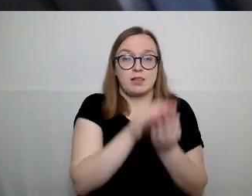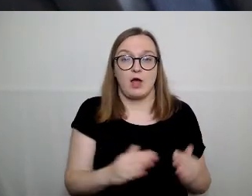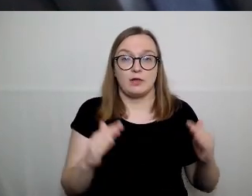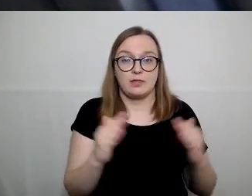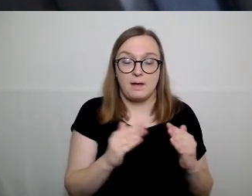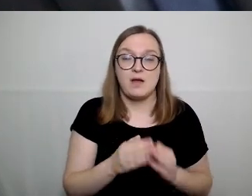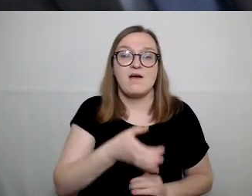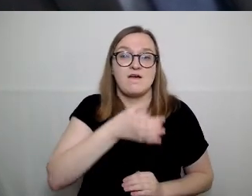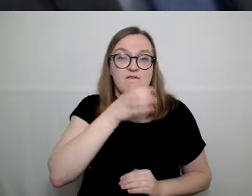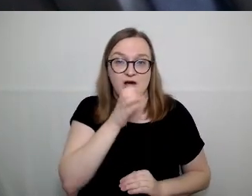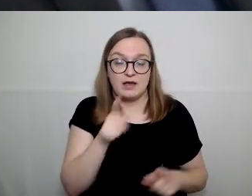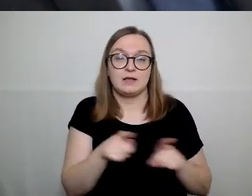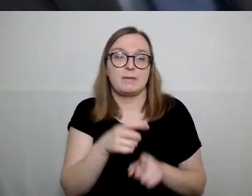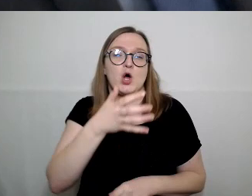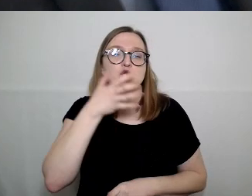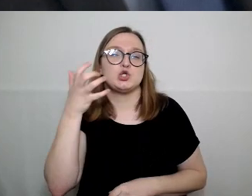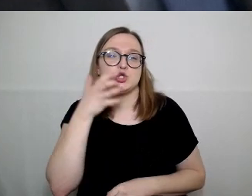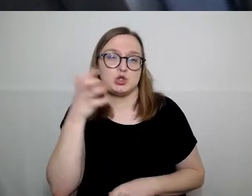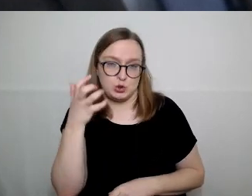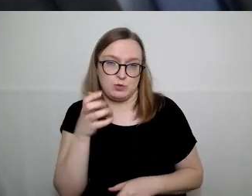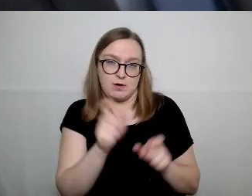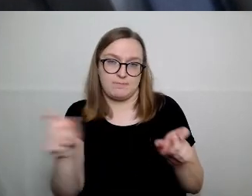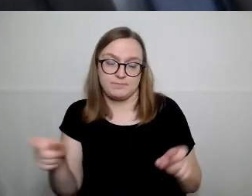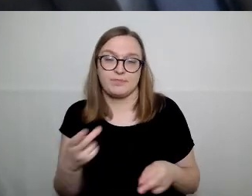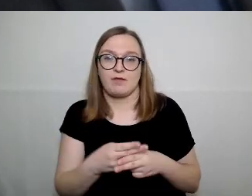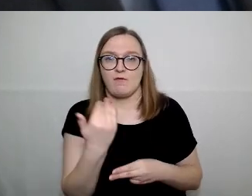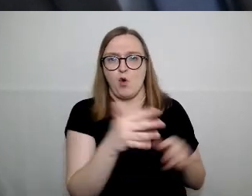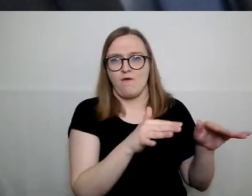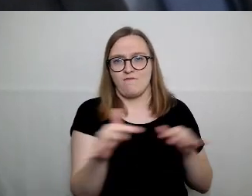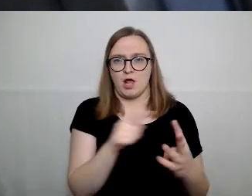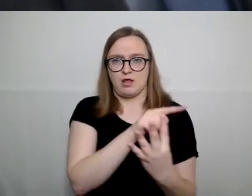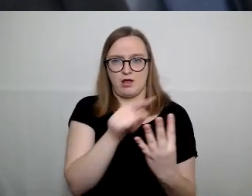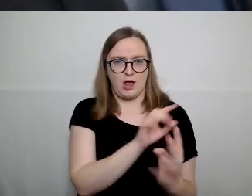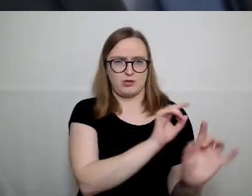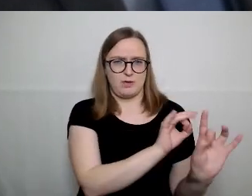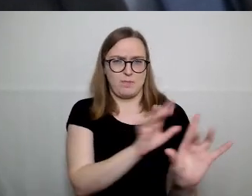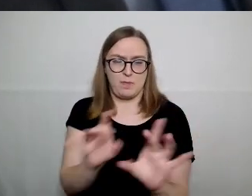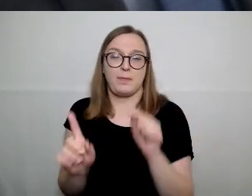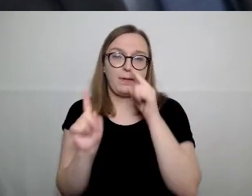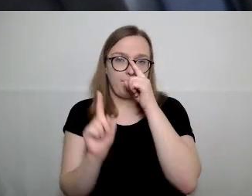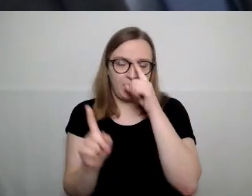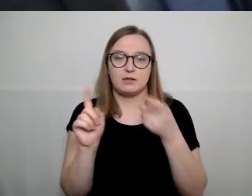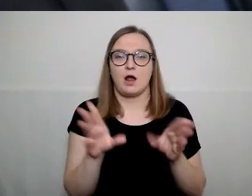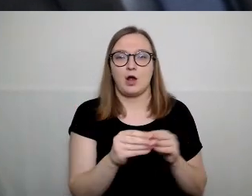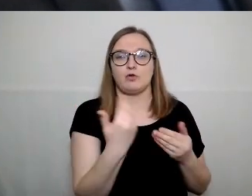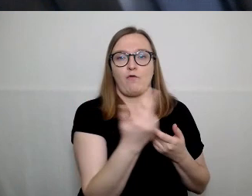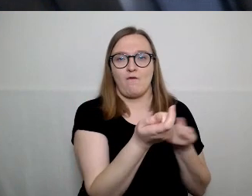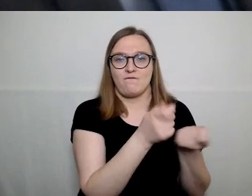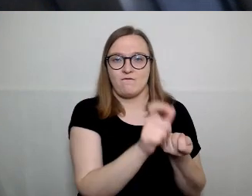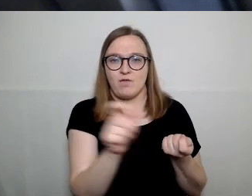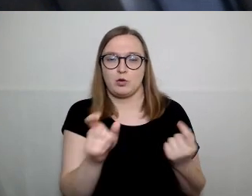tinklai, jos pagal savo veiklas yra labai skirtingos, tačiau su vadovais be abejo yra